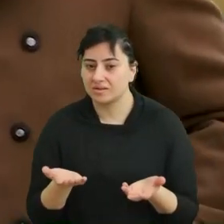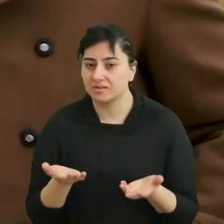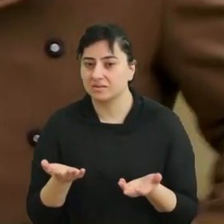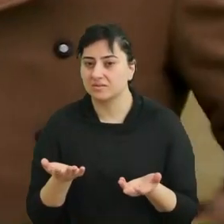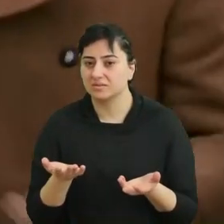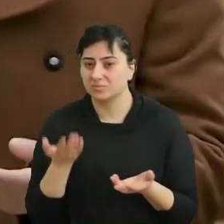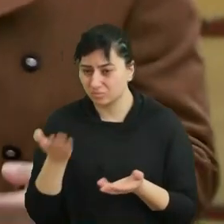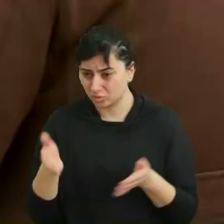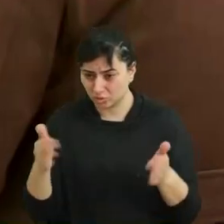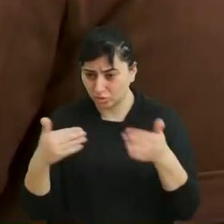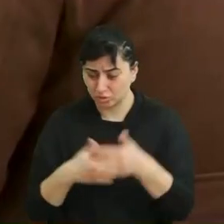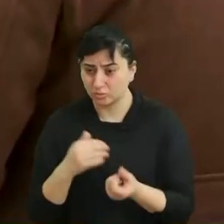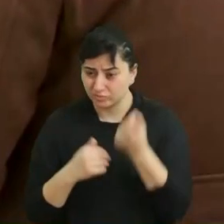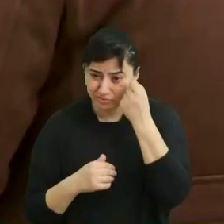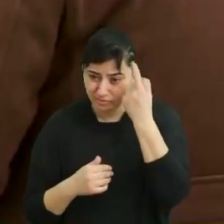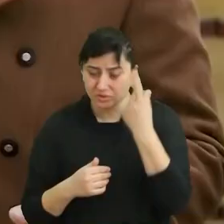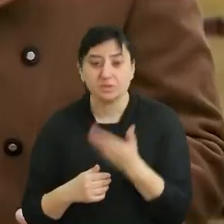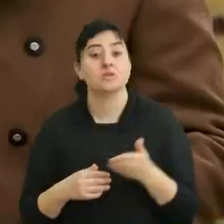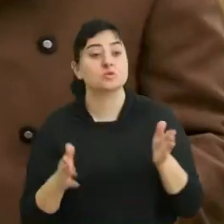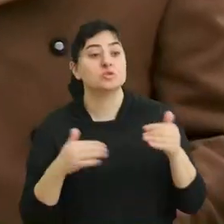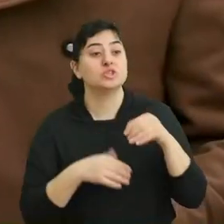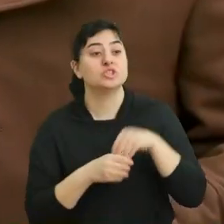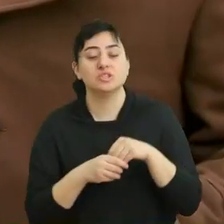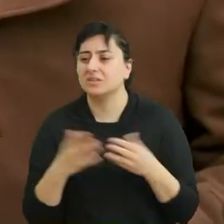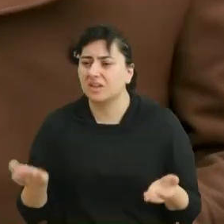Asr-ı Nijat dediğin bu kutu mu? Kutunun içindeki.